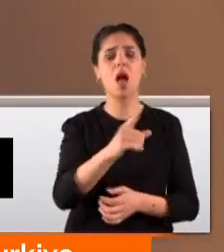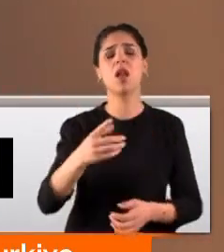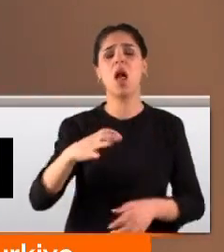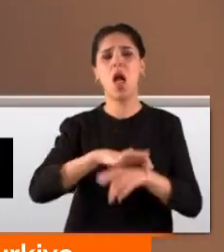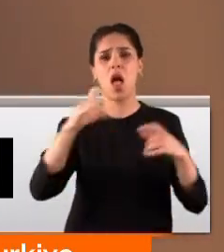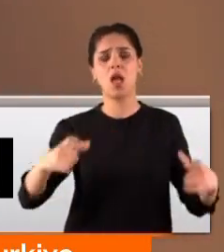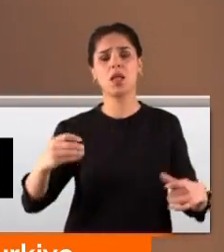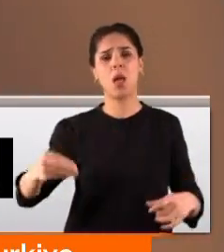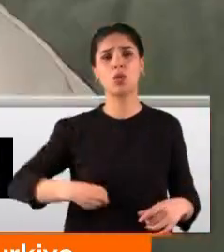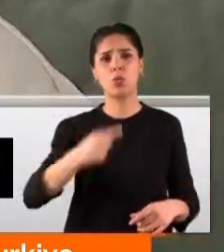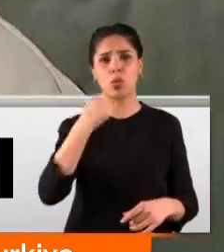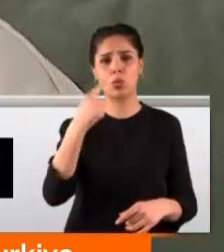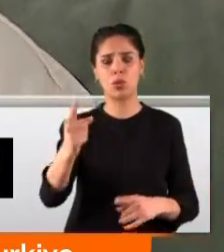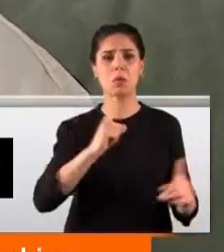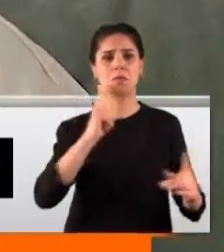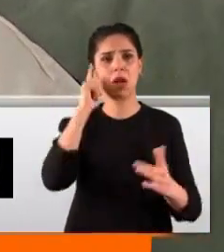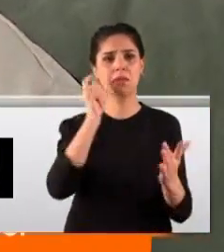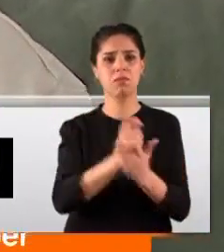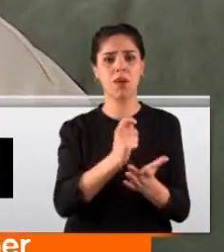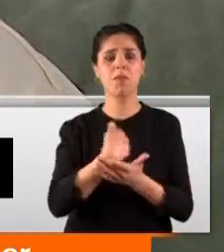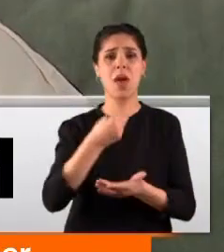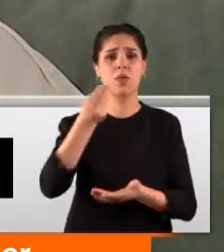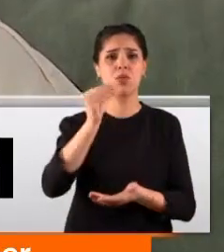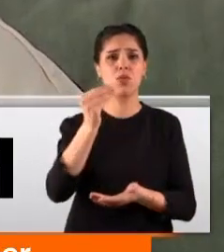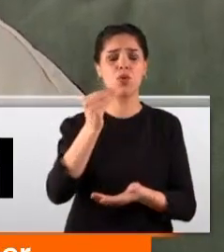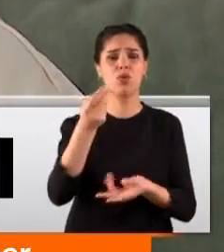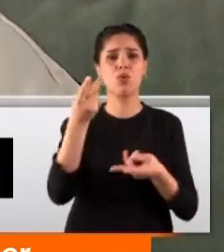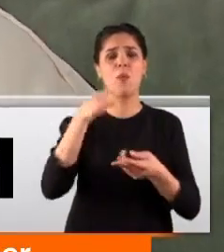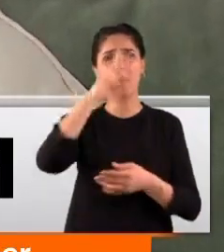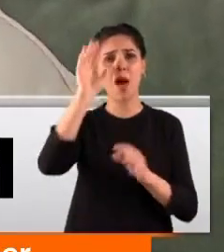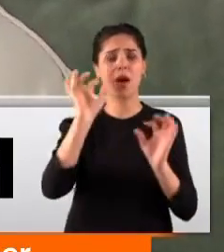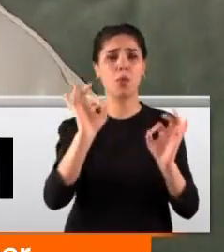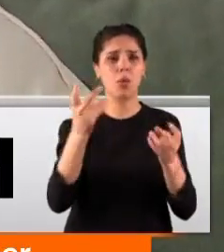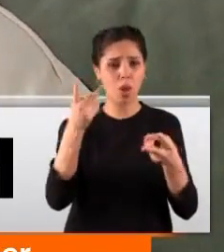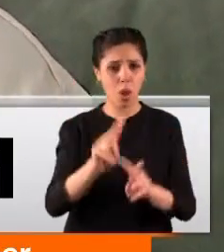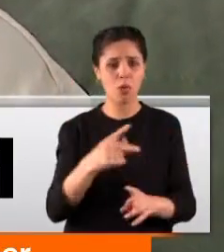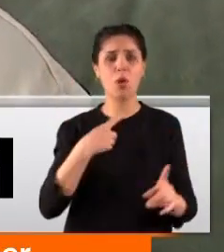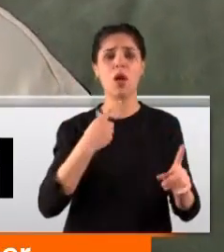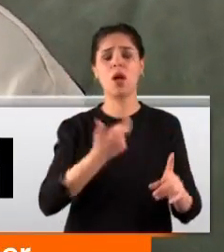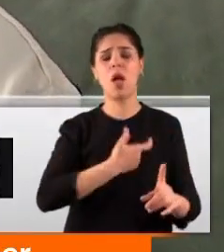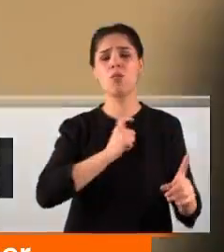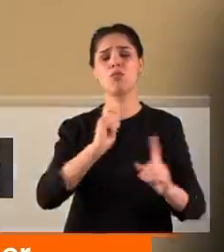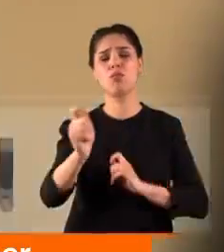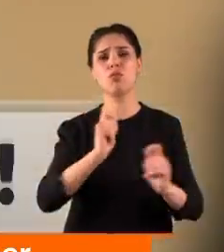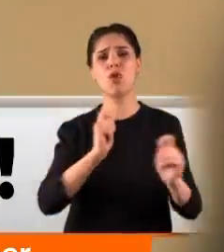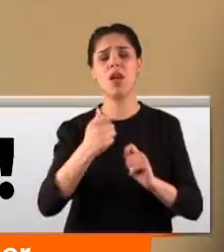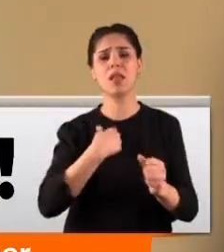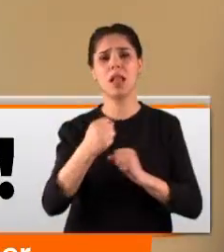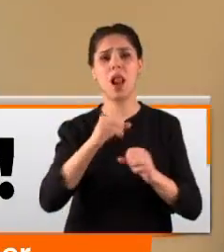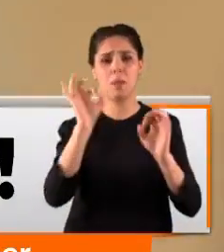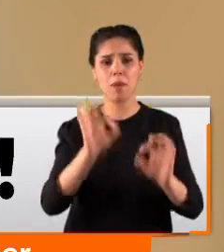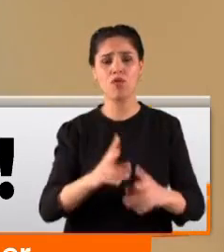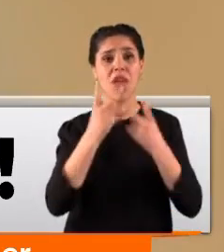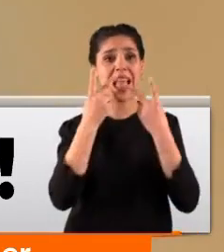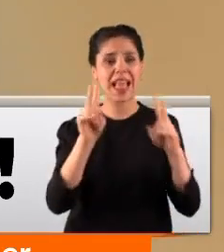suçlamış, yargı yoluna başvurmuştu. Ben çocuğumu toprağa bıraktım bayram günü. Sonrasında hukuk mücadelem başladı. Korkunç itiraf